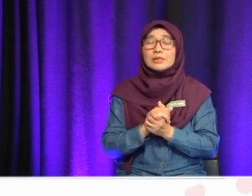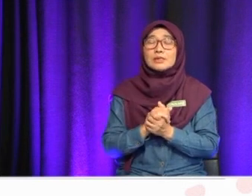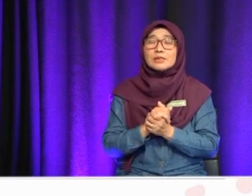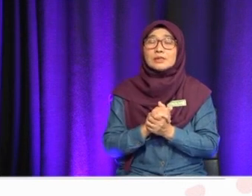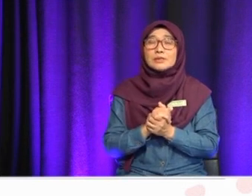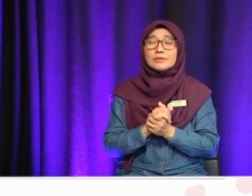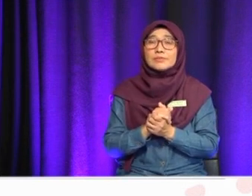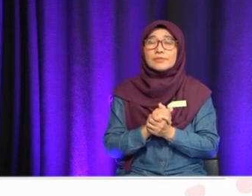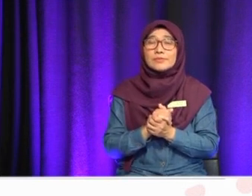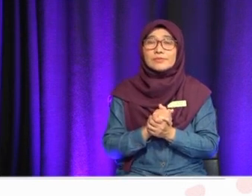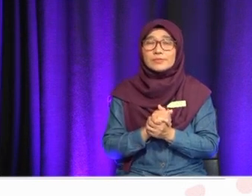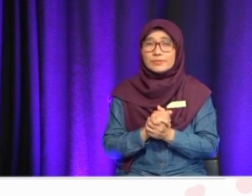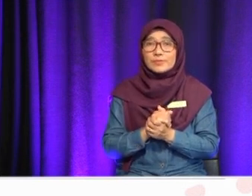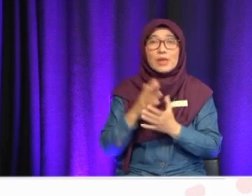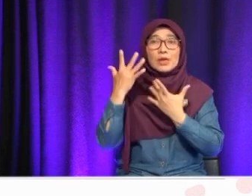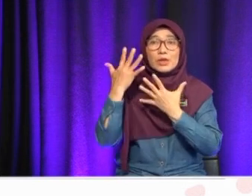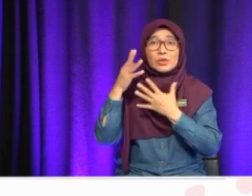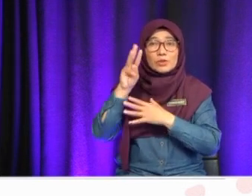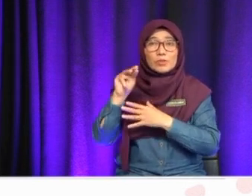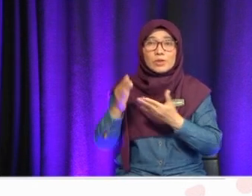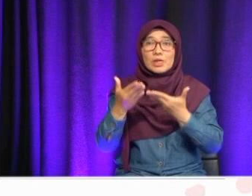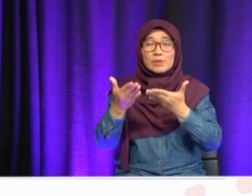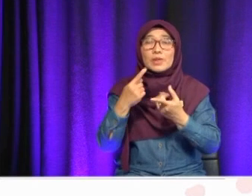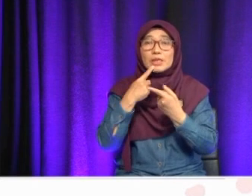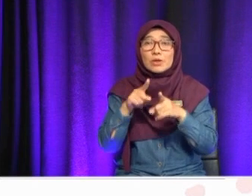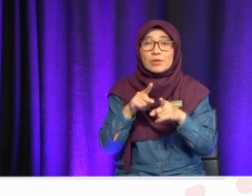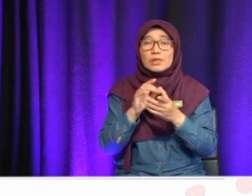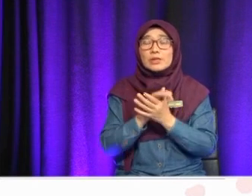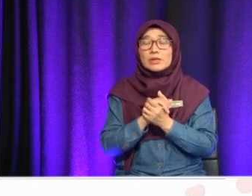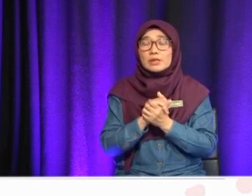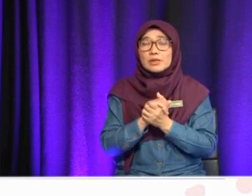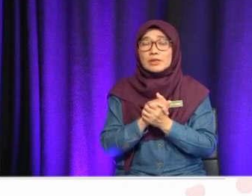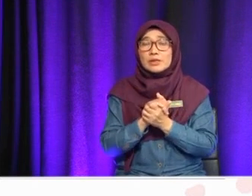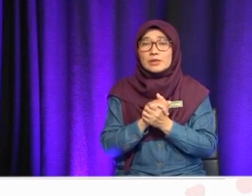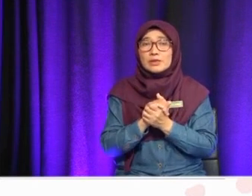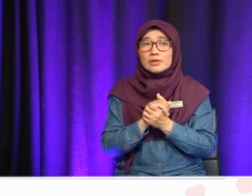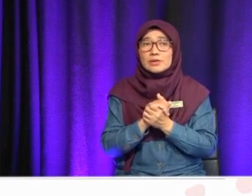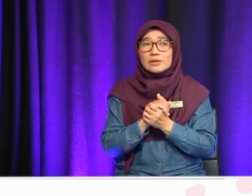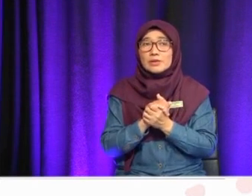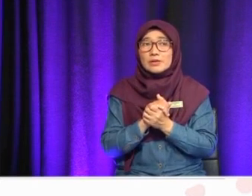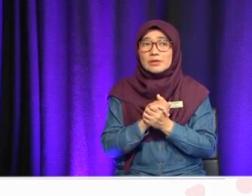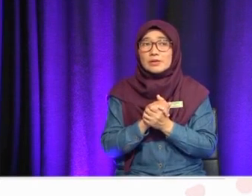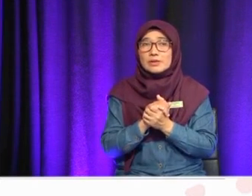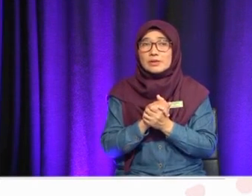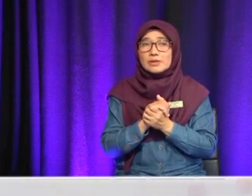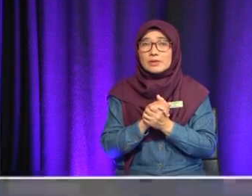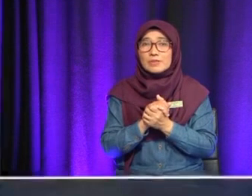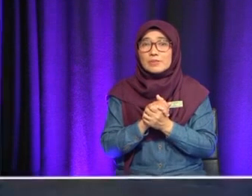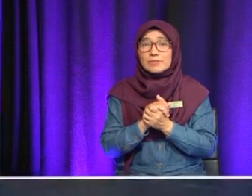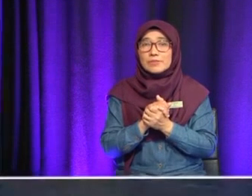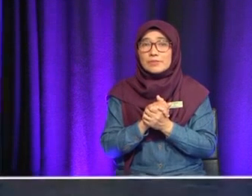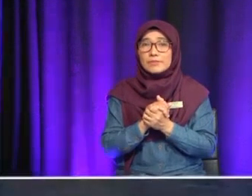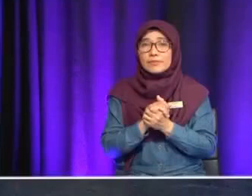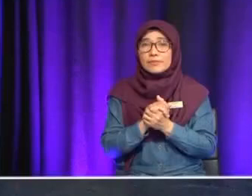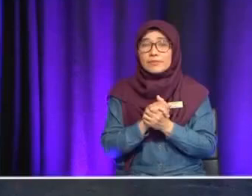barangan atau harta yang berharga kepada pihak lain atau dimiliki oleh mana-mana individu. Apa jawapannya? Siapa